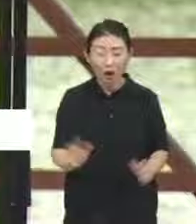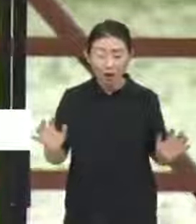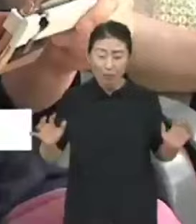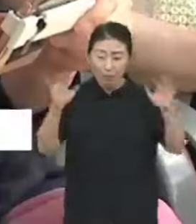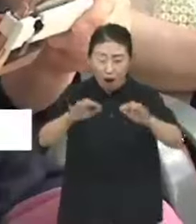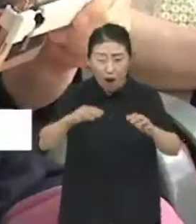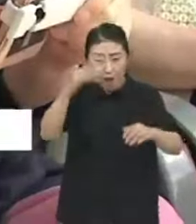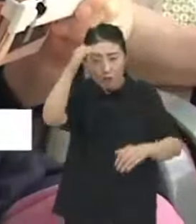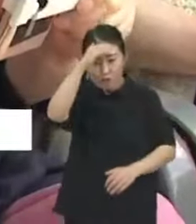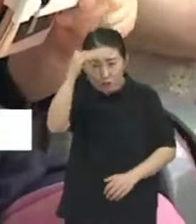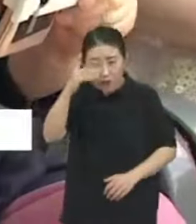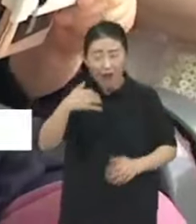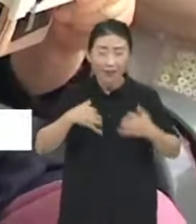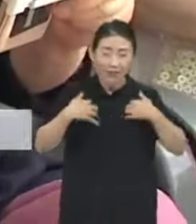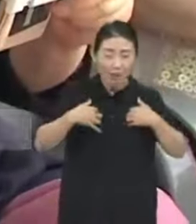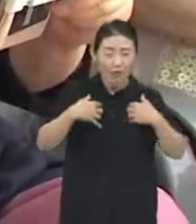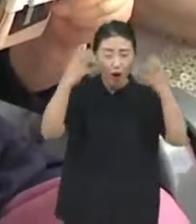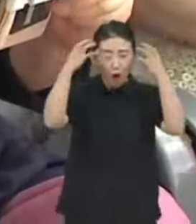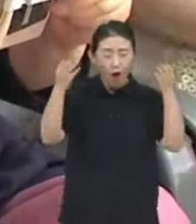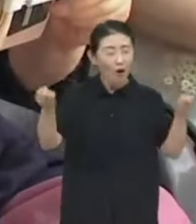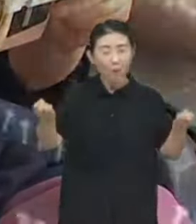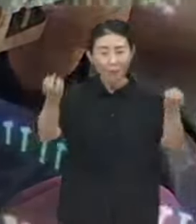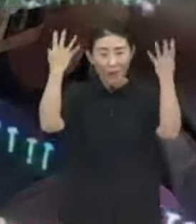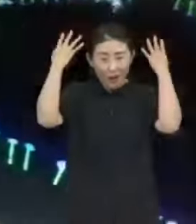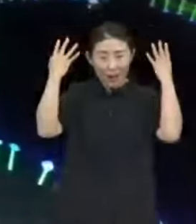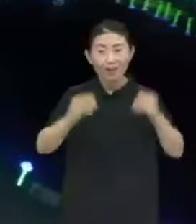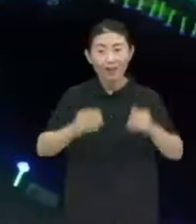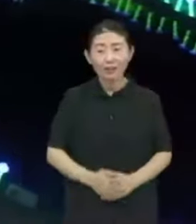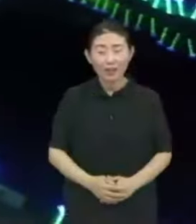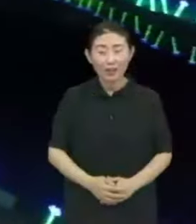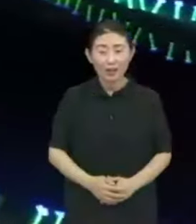만들 다채로운 공연들이 판타지를